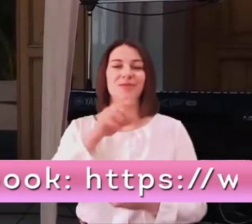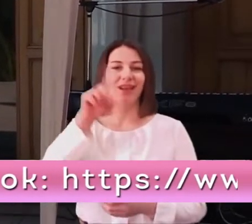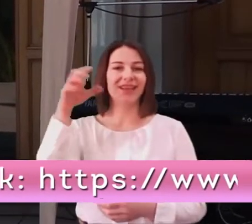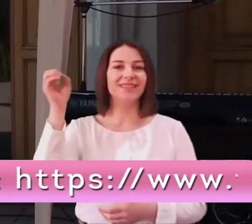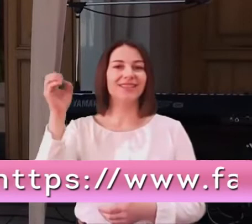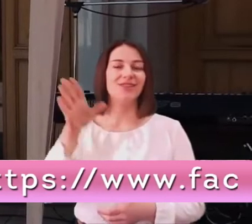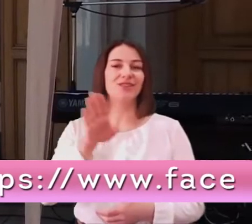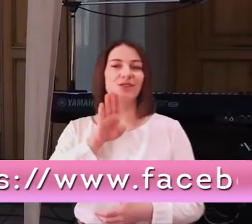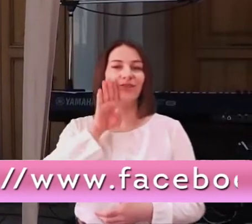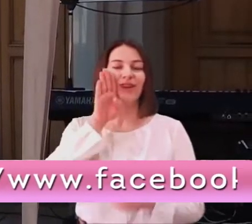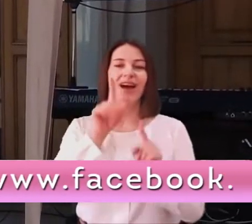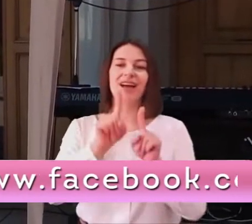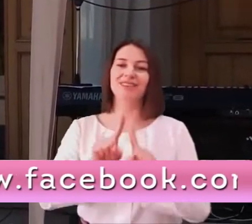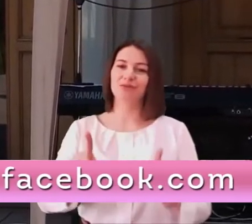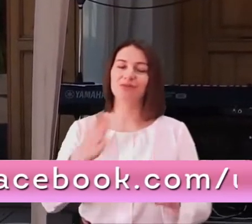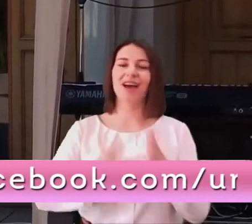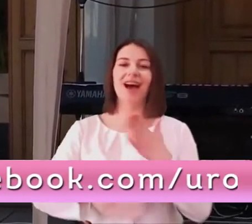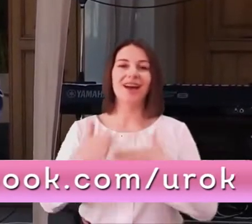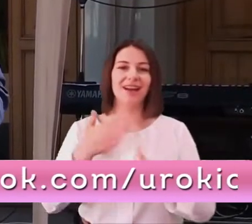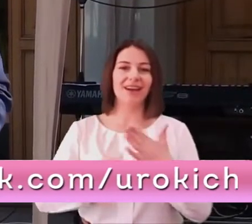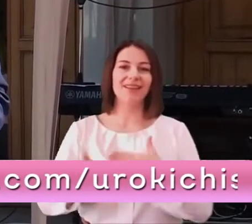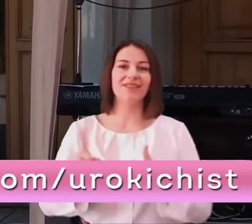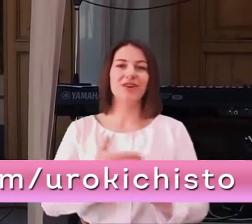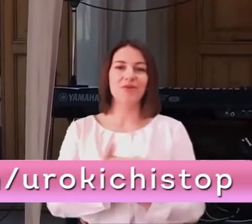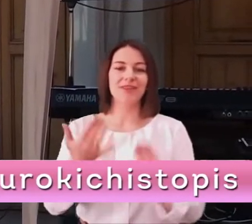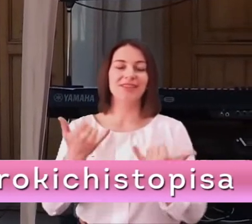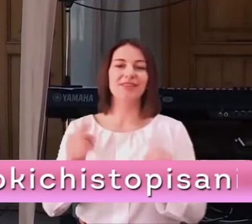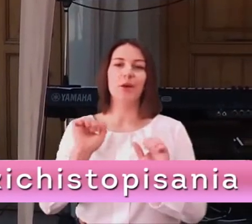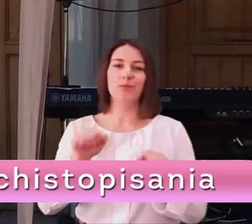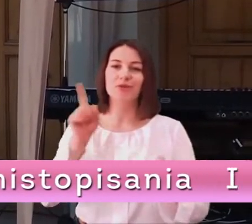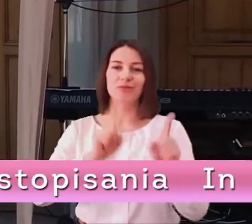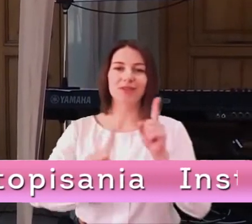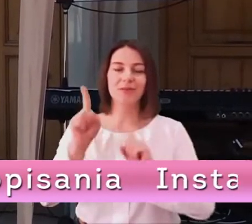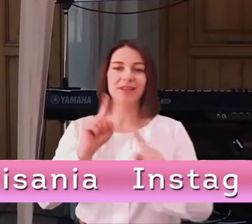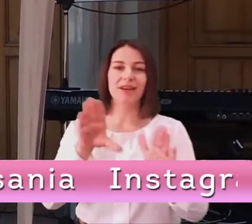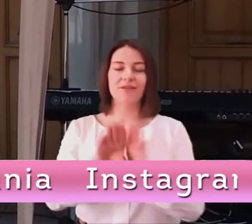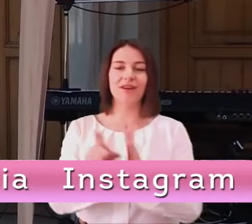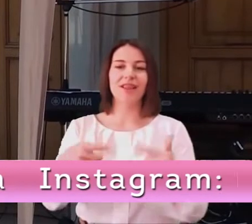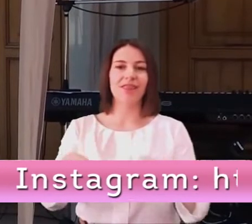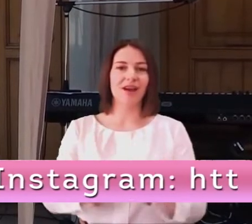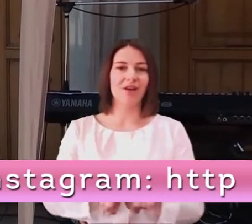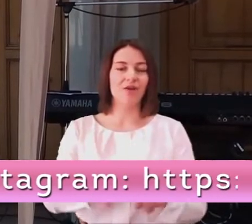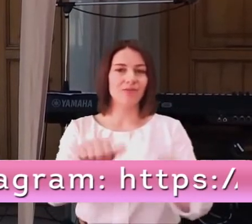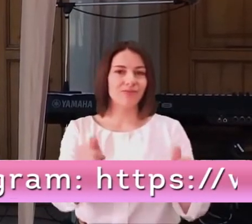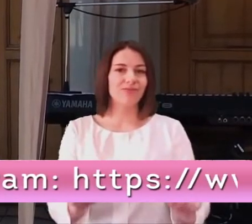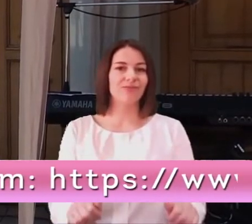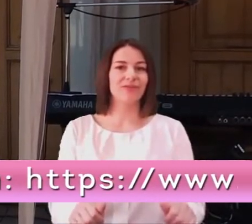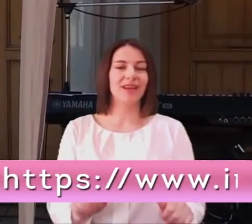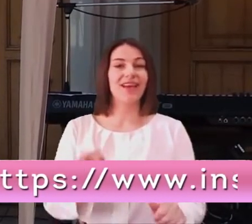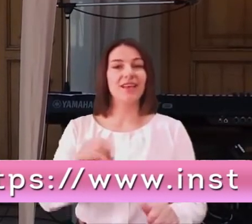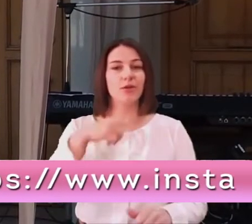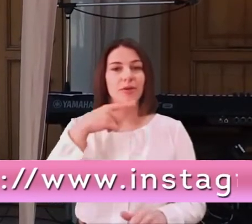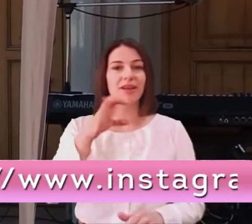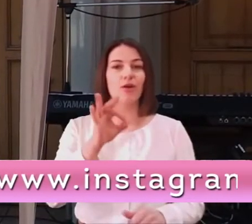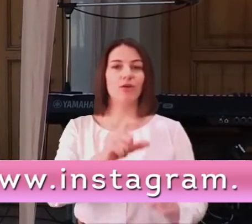И особенно радостно то, что мы сегодня можем собраться и в таком формате, но тем не менее поговорить о Слове